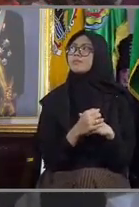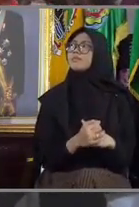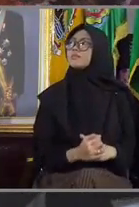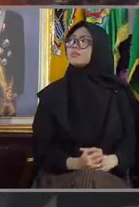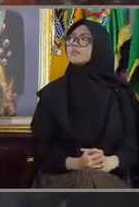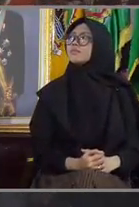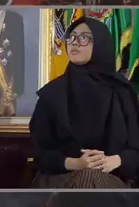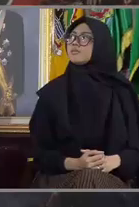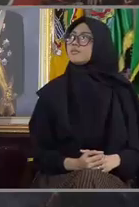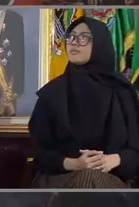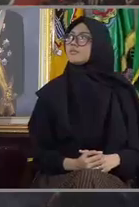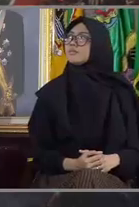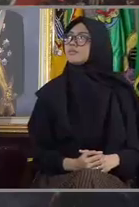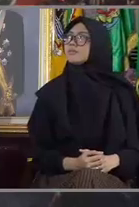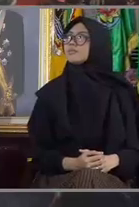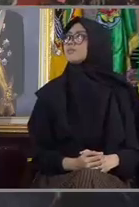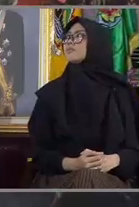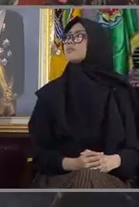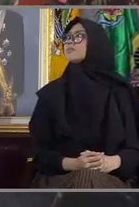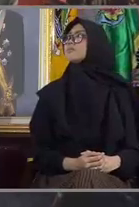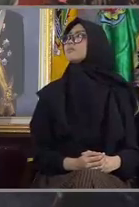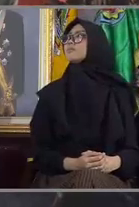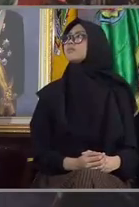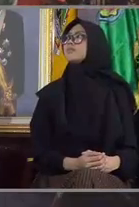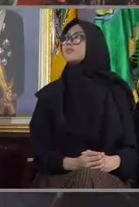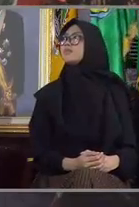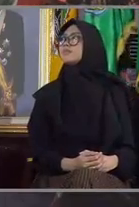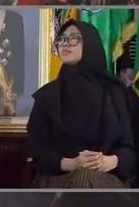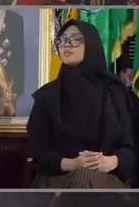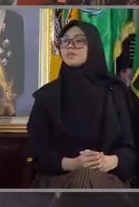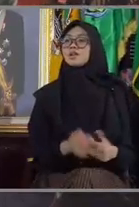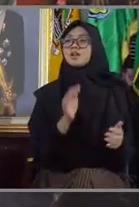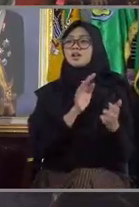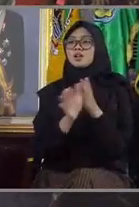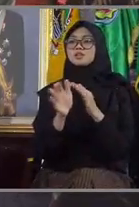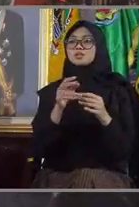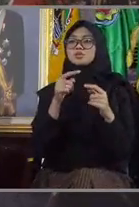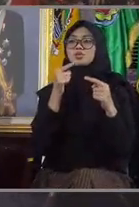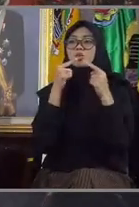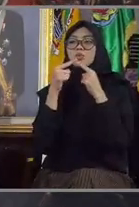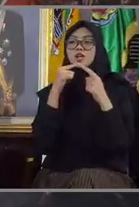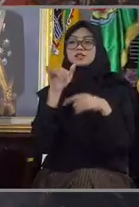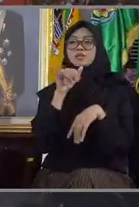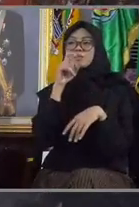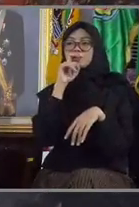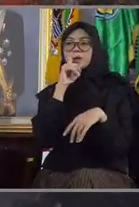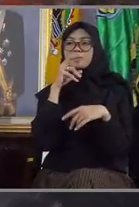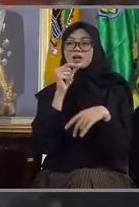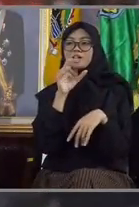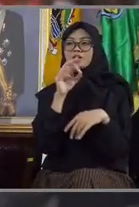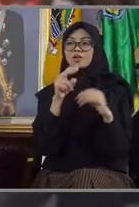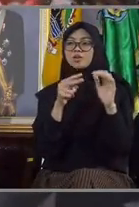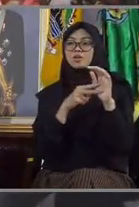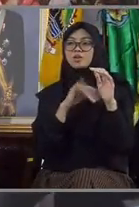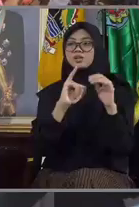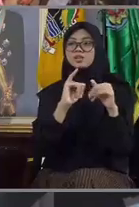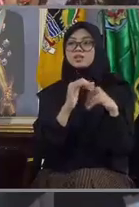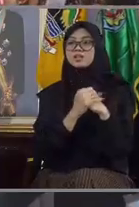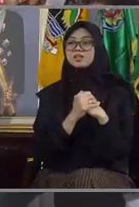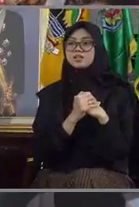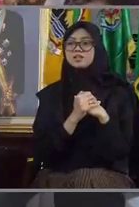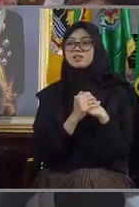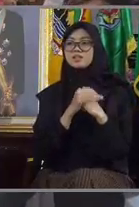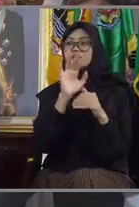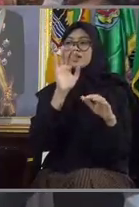Pak Romli. Pak Romli ki sopo? Wes jenengan langsung kontak karo Pak anu ya, Pak Romli ya. Ki ditunggoni Pak Bupati karo Kepala Dinas